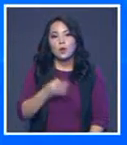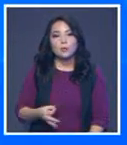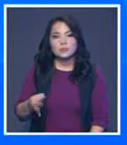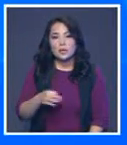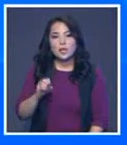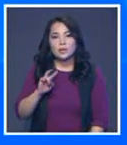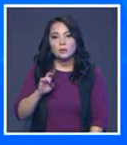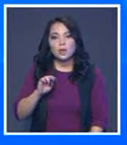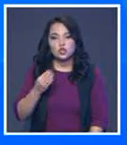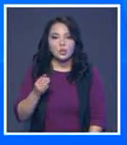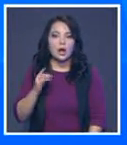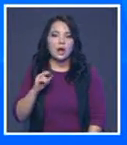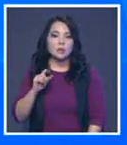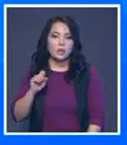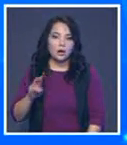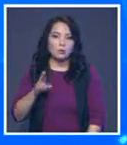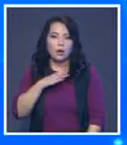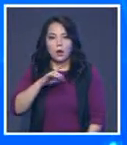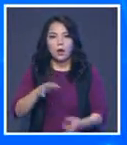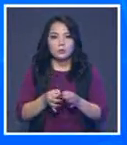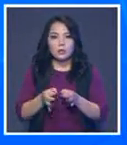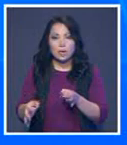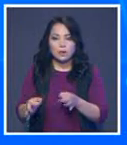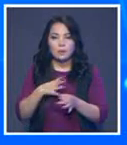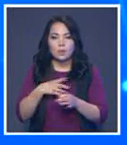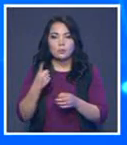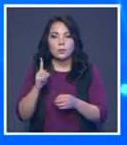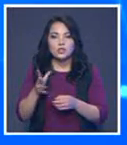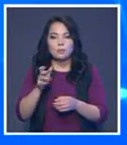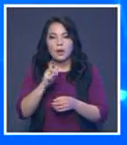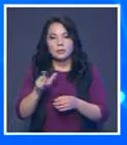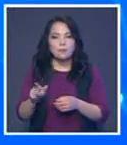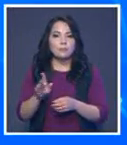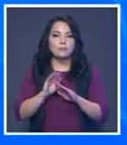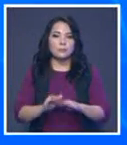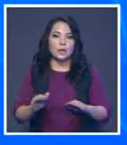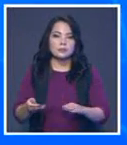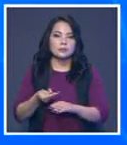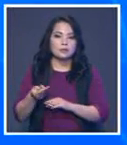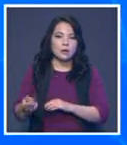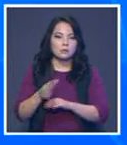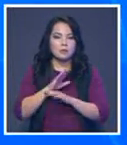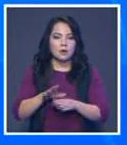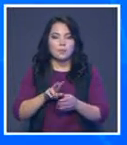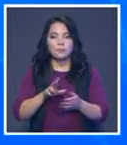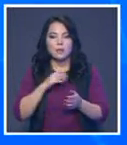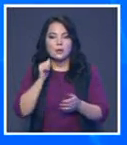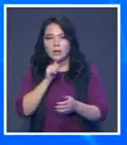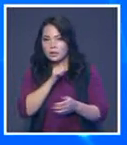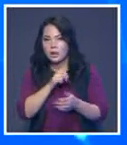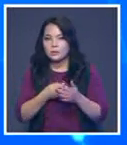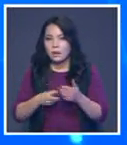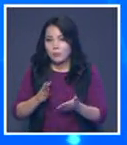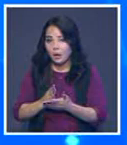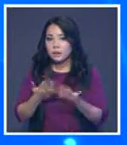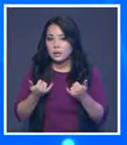Алматы облысының Еңбекшіқазақ ауданында 1500 адам алимент төлеуден жалтарып жүр. Олардың жалпы қарызы 48 миллион теңгеден асады.